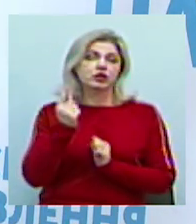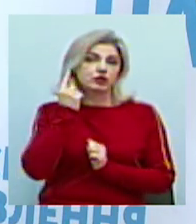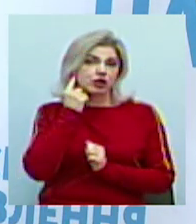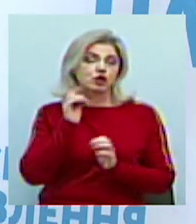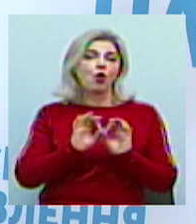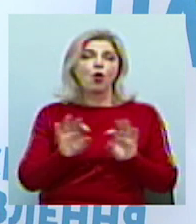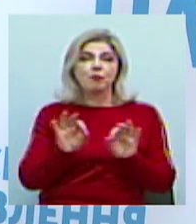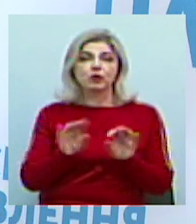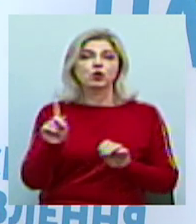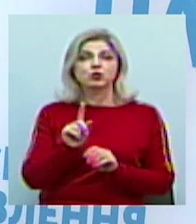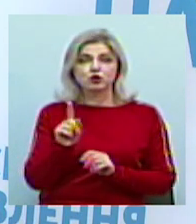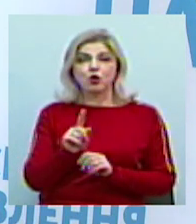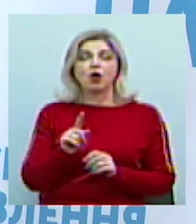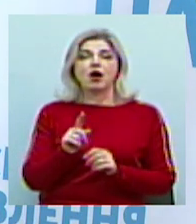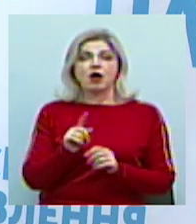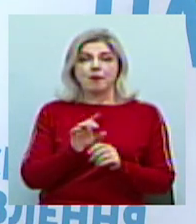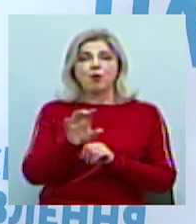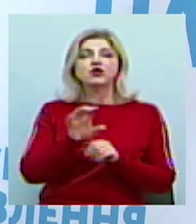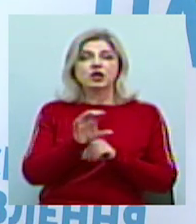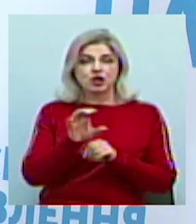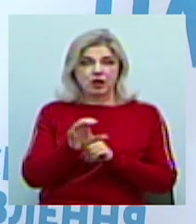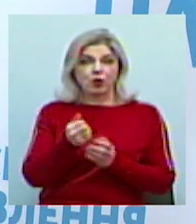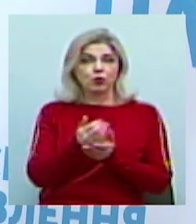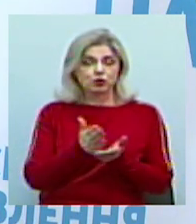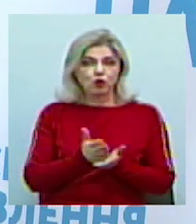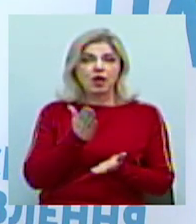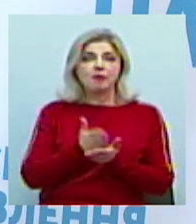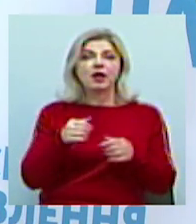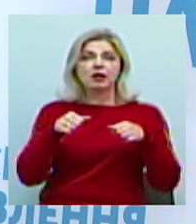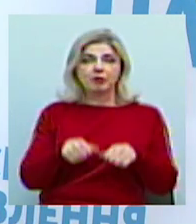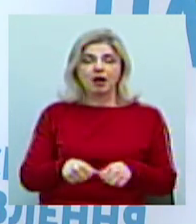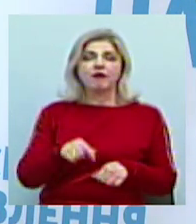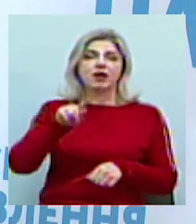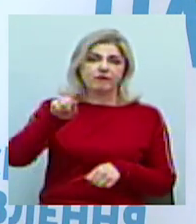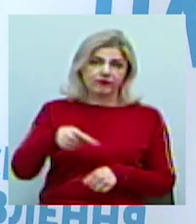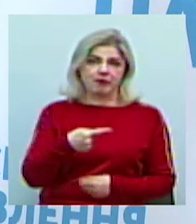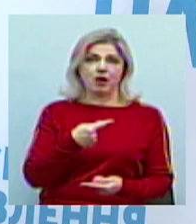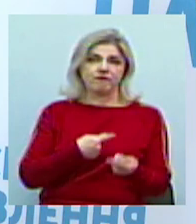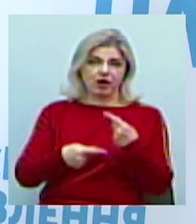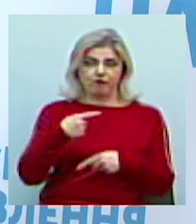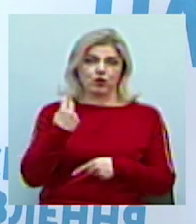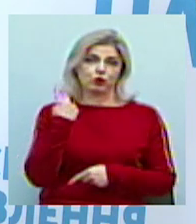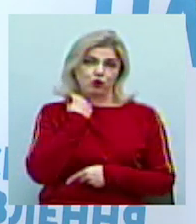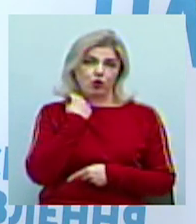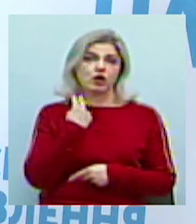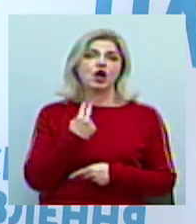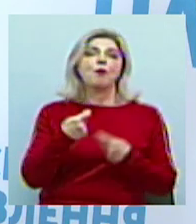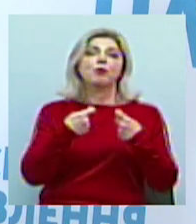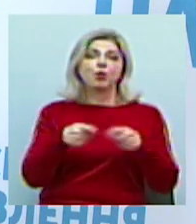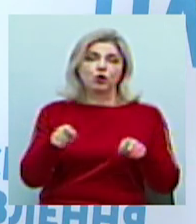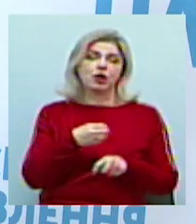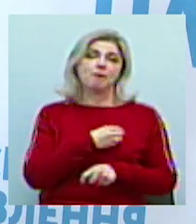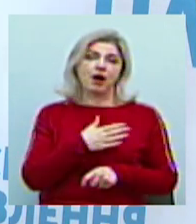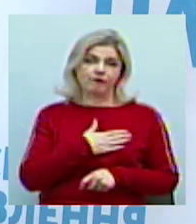коментарі фахівців про те, що постачальники послуг мають право вимагати повернення боргів шляхом продажу